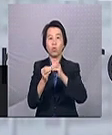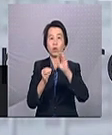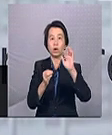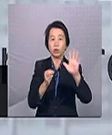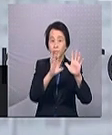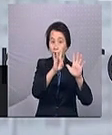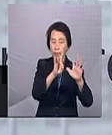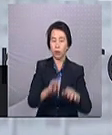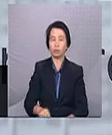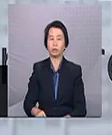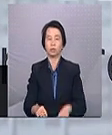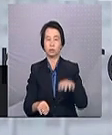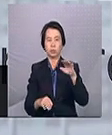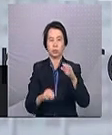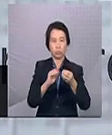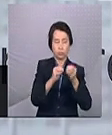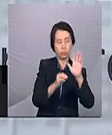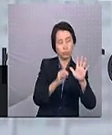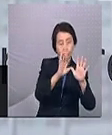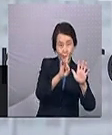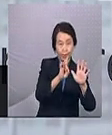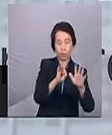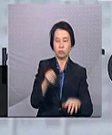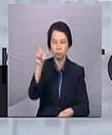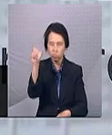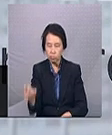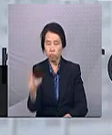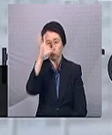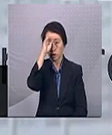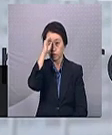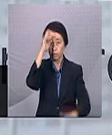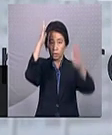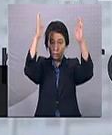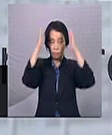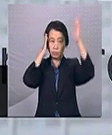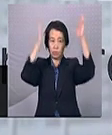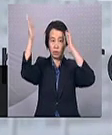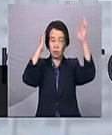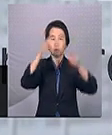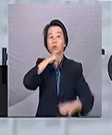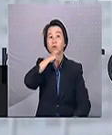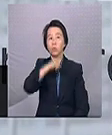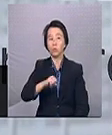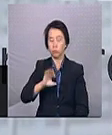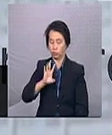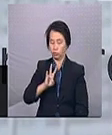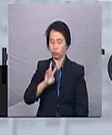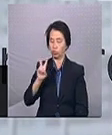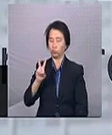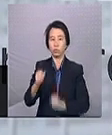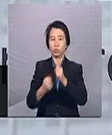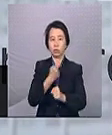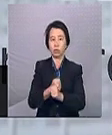kes 2,210, merupakan lelaki warga negara Malaysia berumur 72 tahun